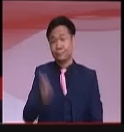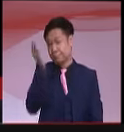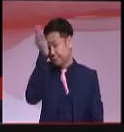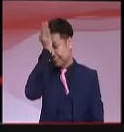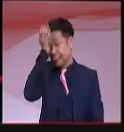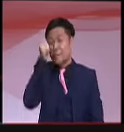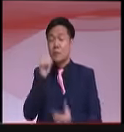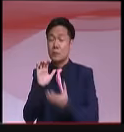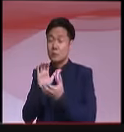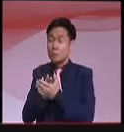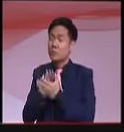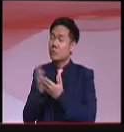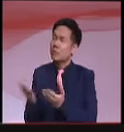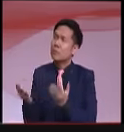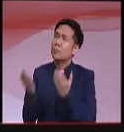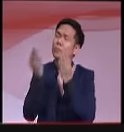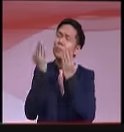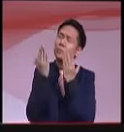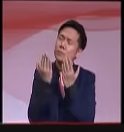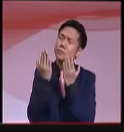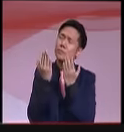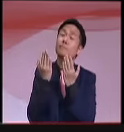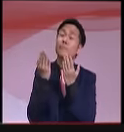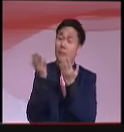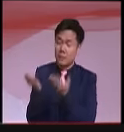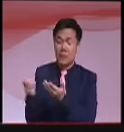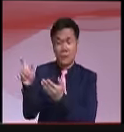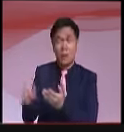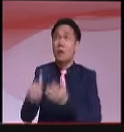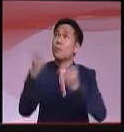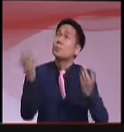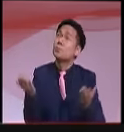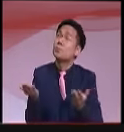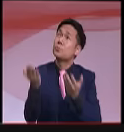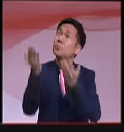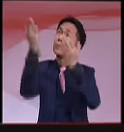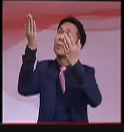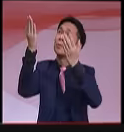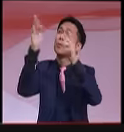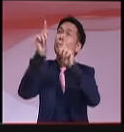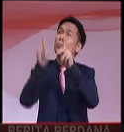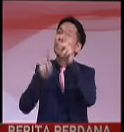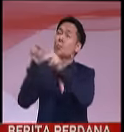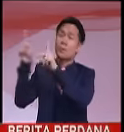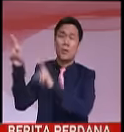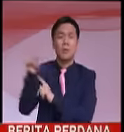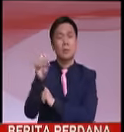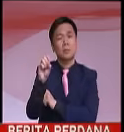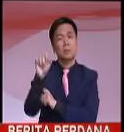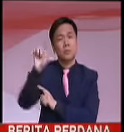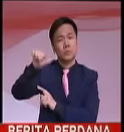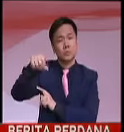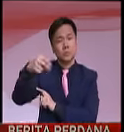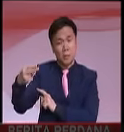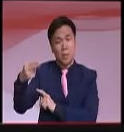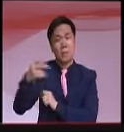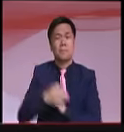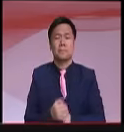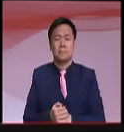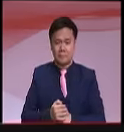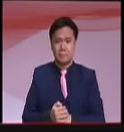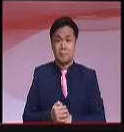mendoakan agar Royal hama dicuri rahmat dan ditempatkan dalam kalangan para Shalihin Autan Abdullah